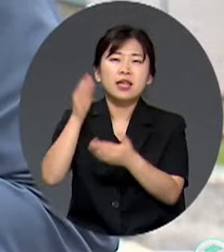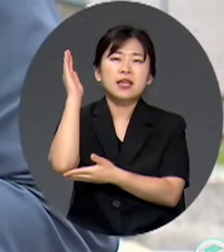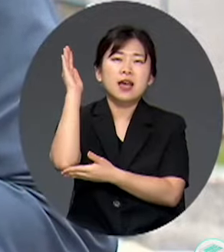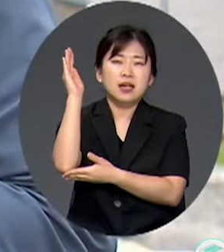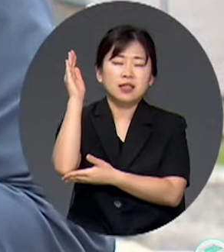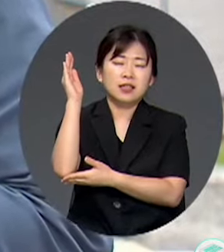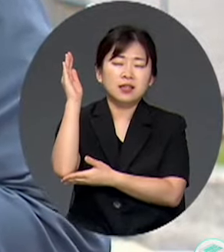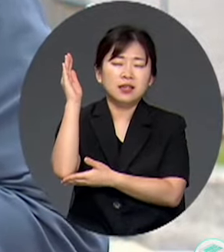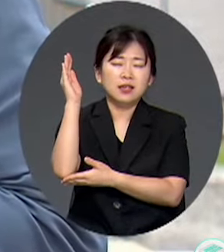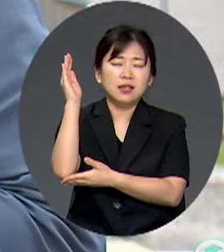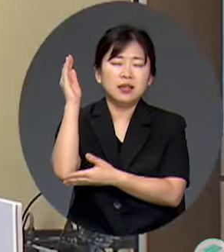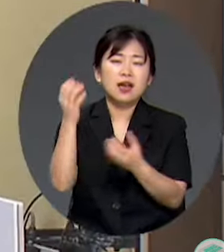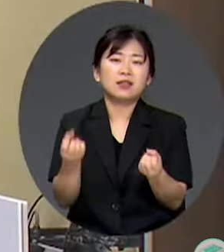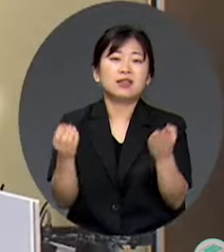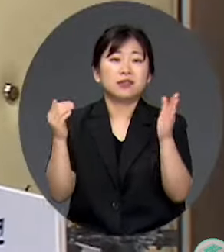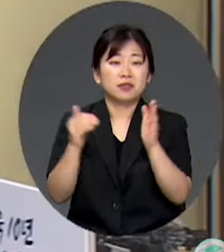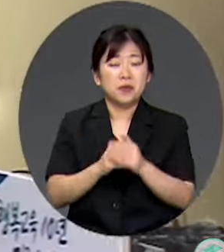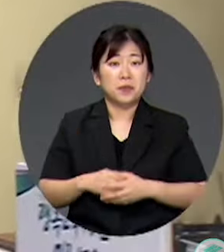자리를 마련했습니다.